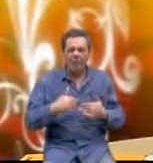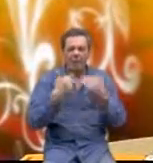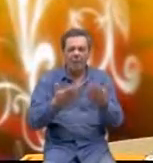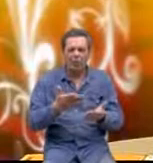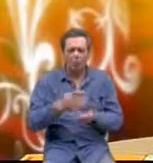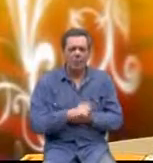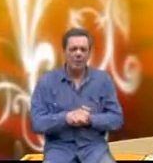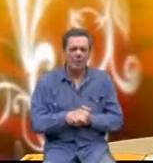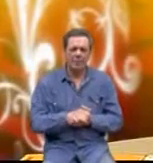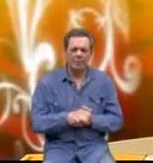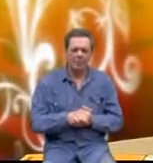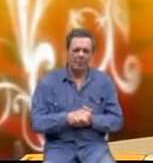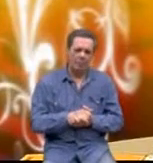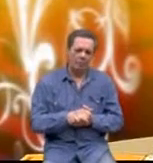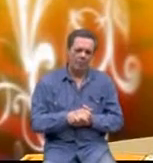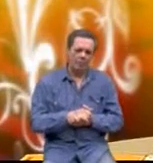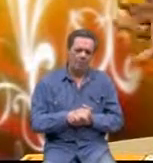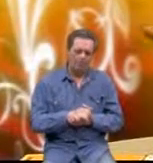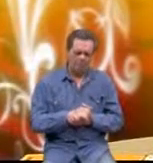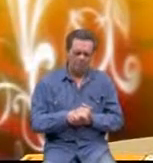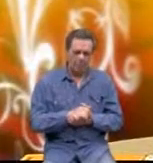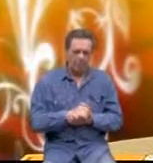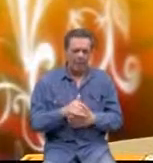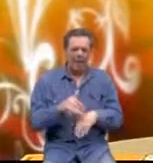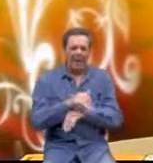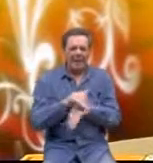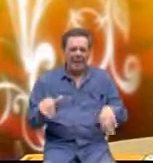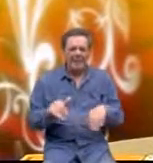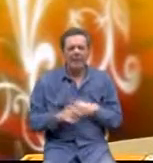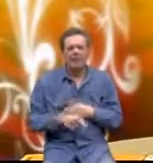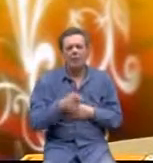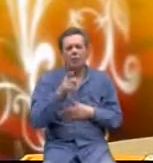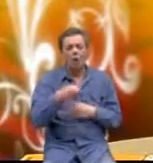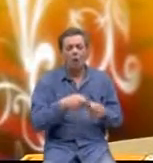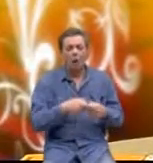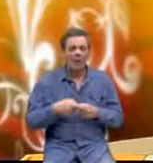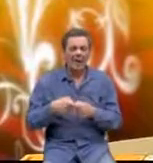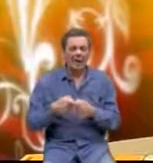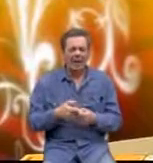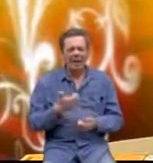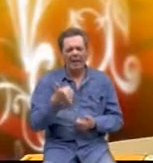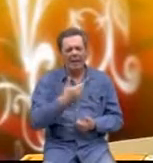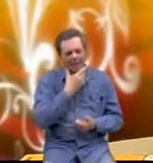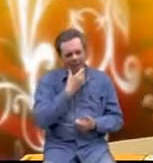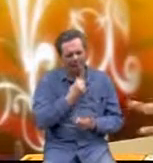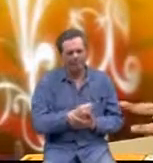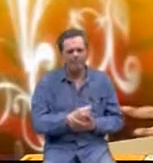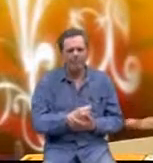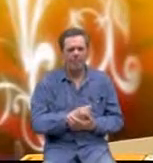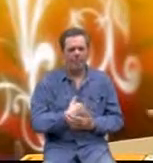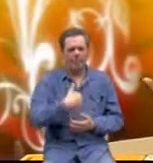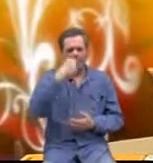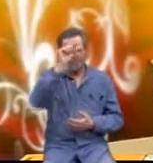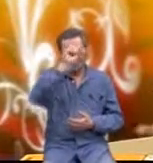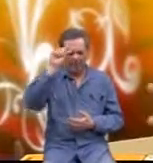te sve, ja bih rekla, granice, to je da organizirate sjajan jedan naziv ste